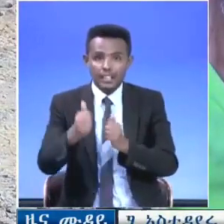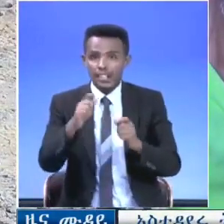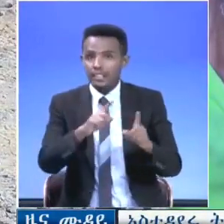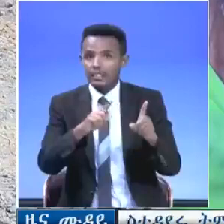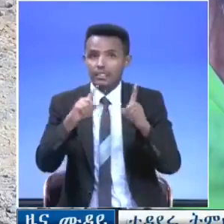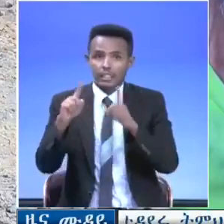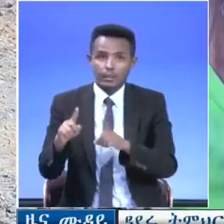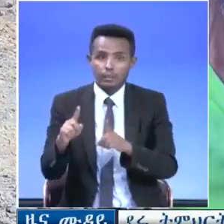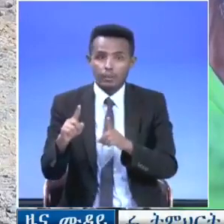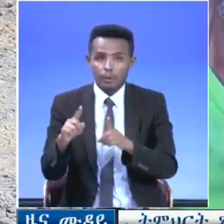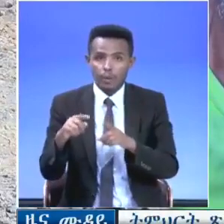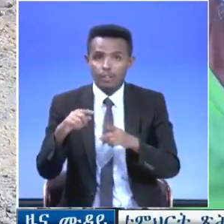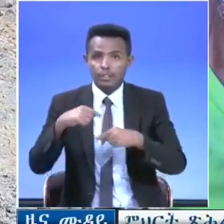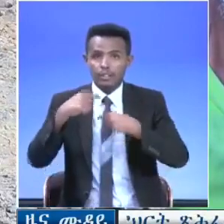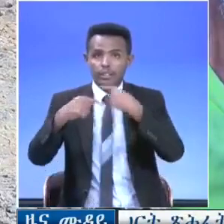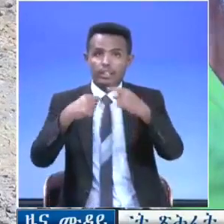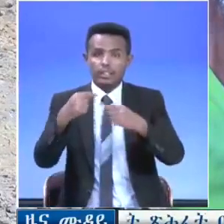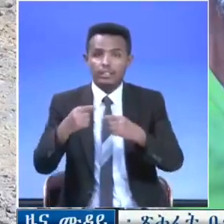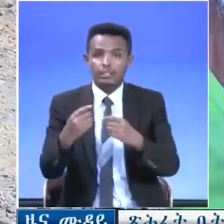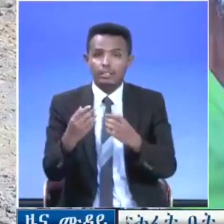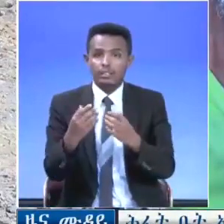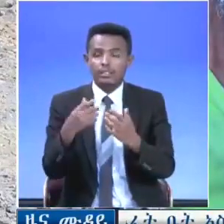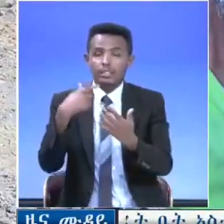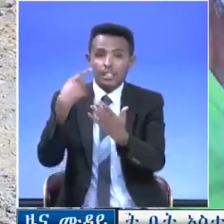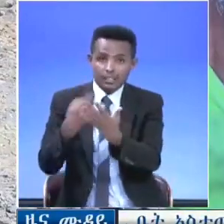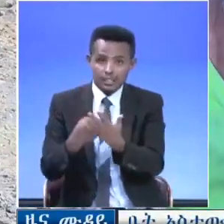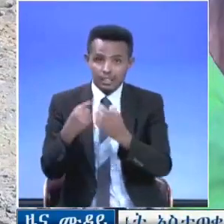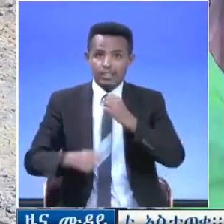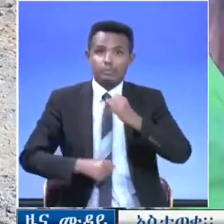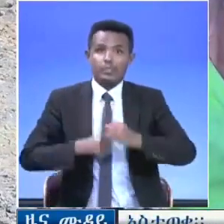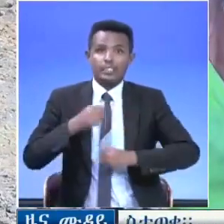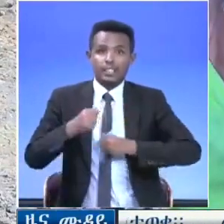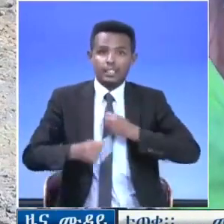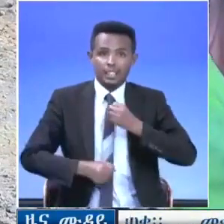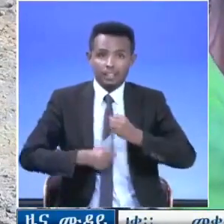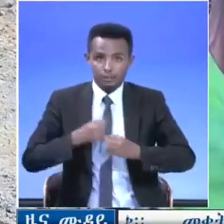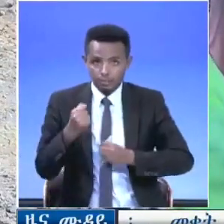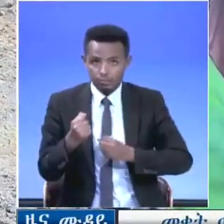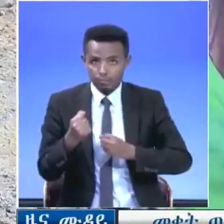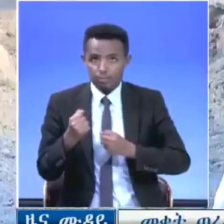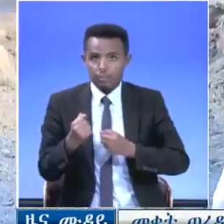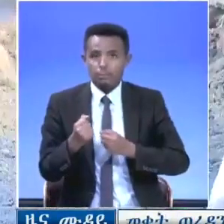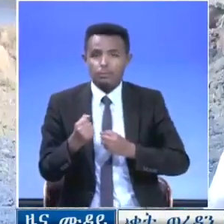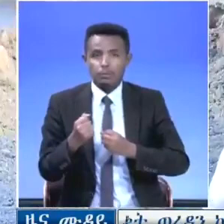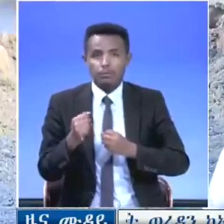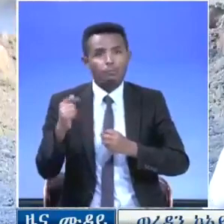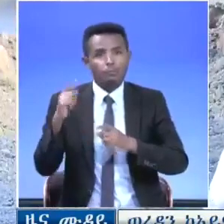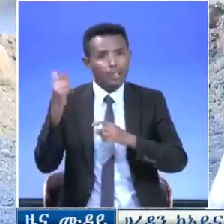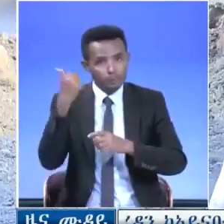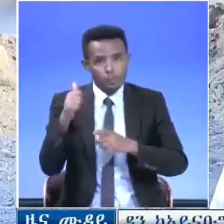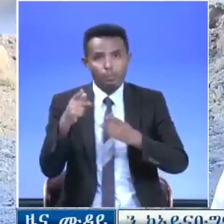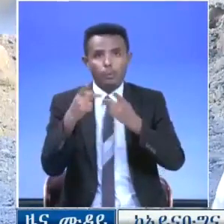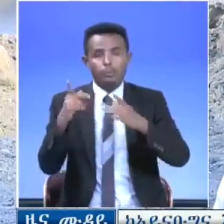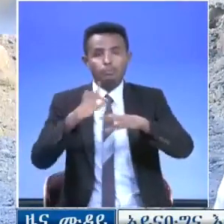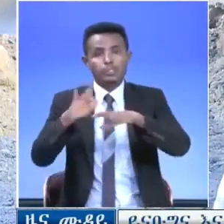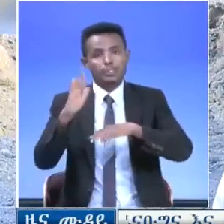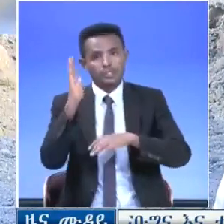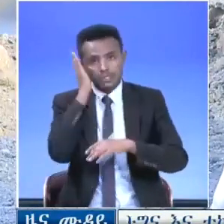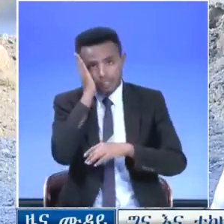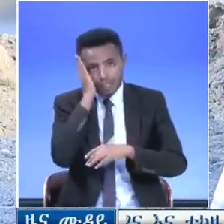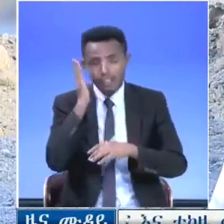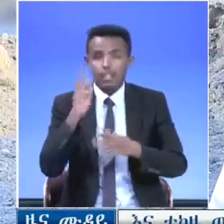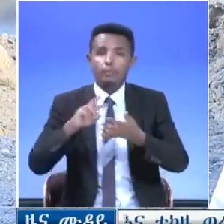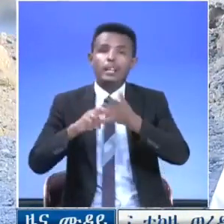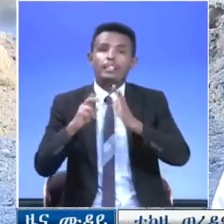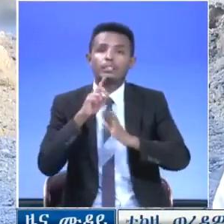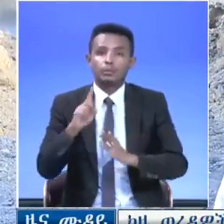በባሊ እየተሸከምኩ ነጋዴ ነበርኩ። በጣም እንሰቃይ ነበር። ሲደክመን ደደሆ ስር እያደርን ማለት ነው። ያው በርካሽ ጠይቁናል። እኛ በርካሽ